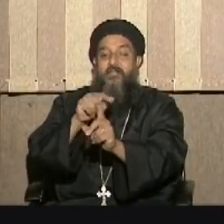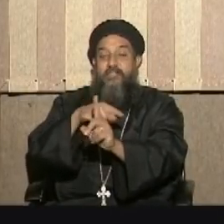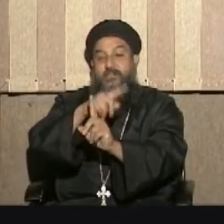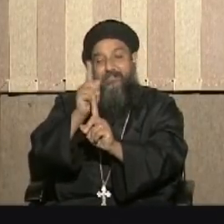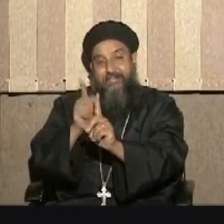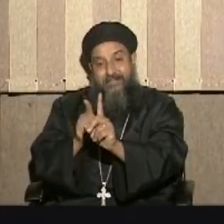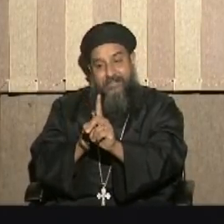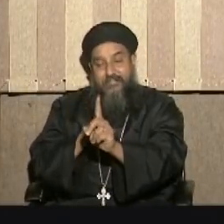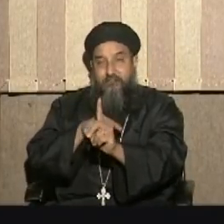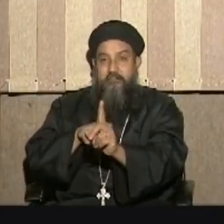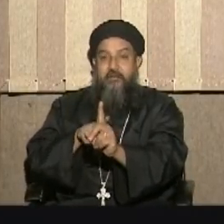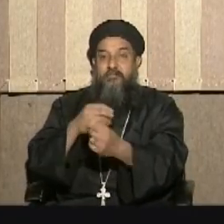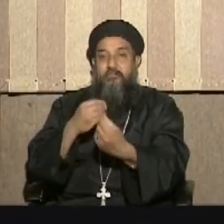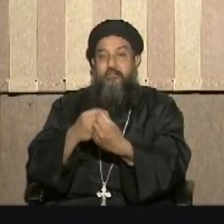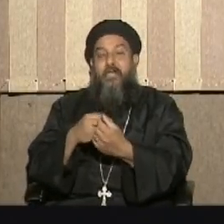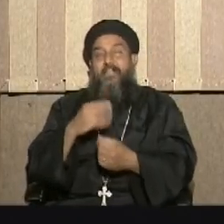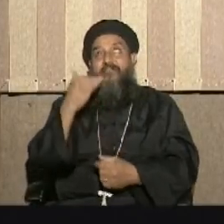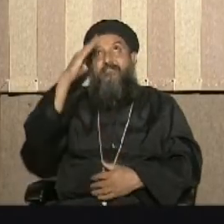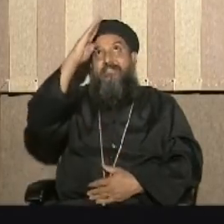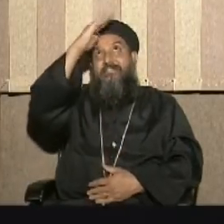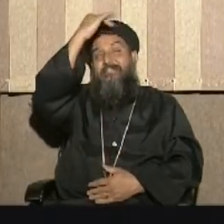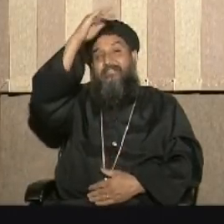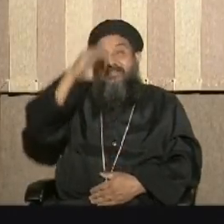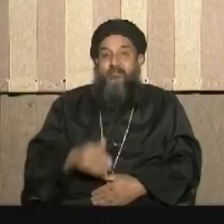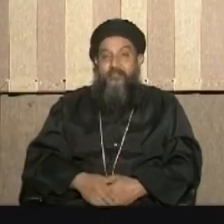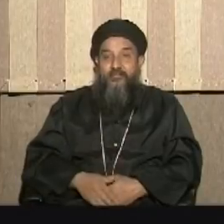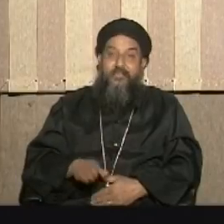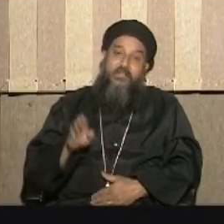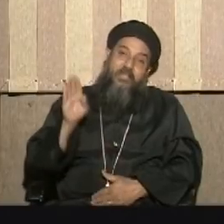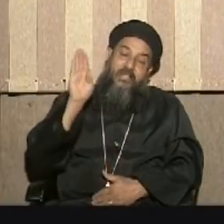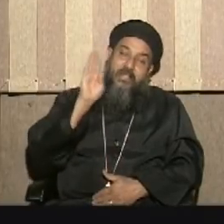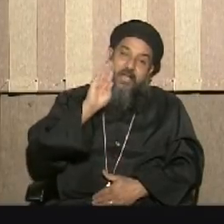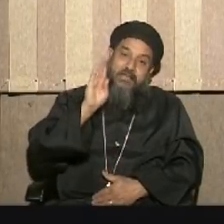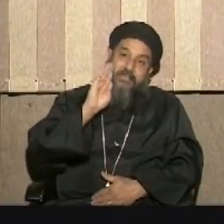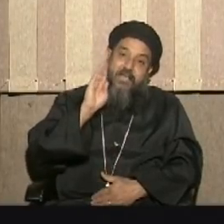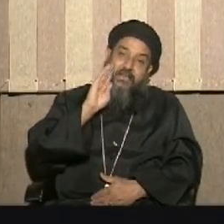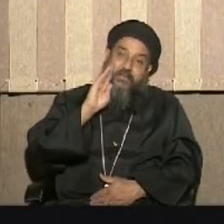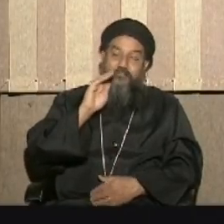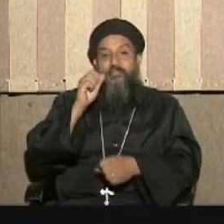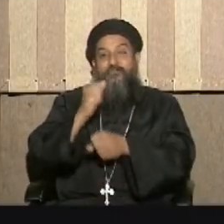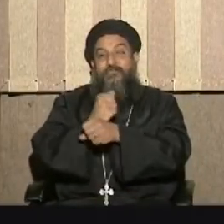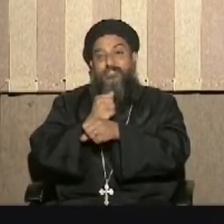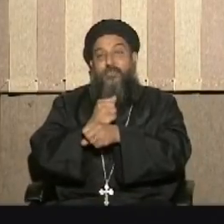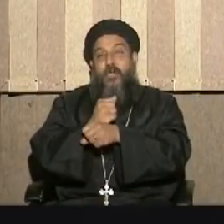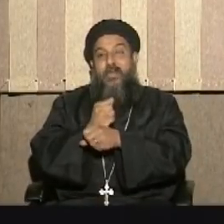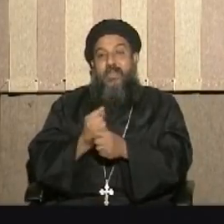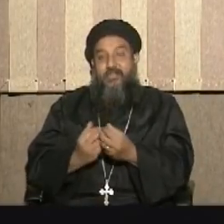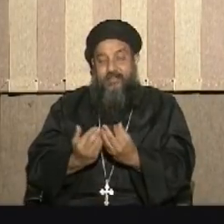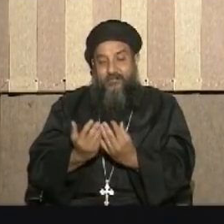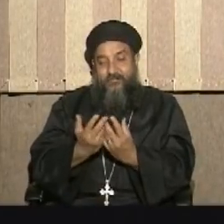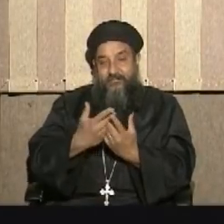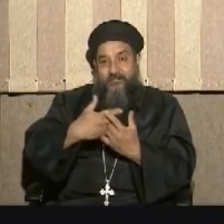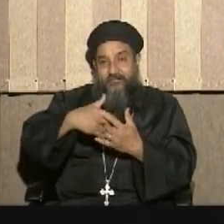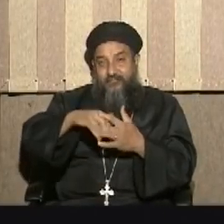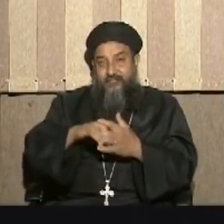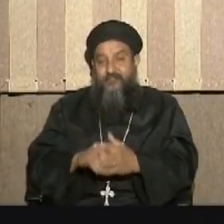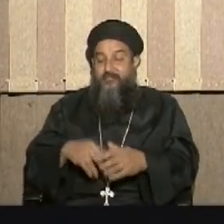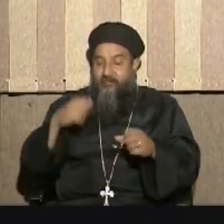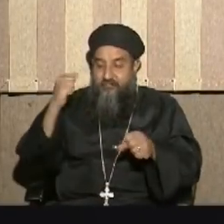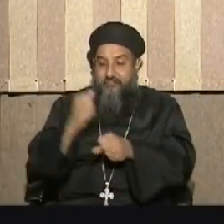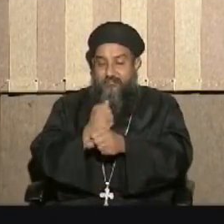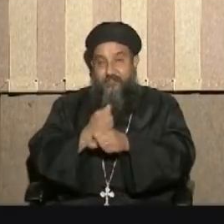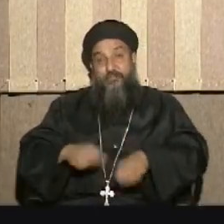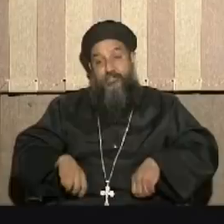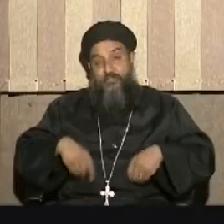لملكوت السماوات. بدي أعلمكم شغل اليدين حتى تعيشوا منه، وفي